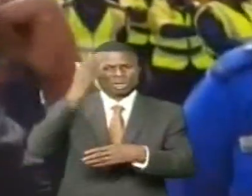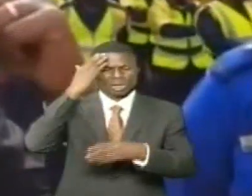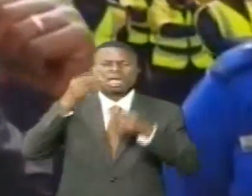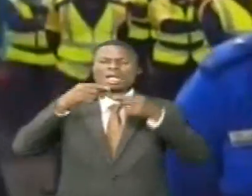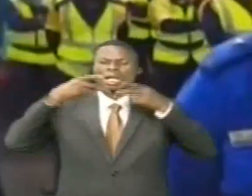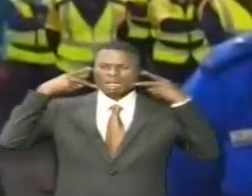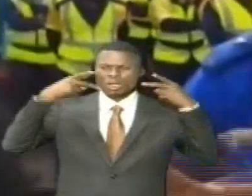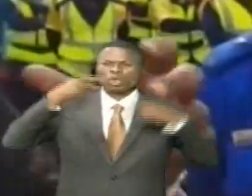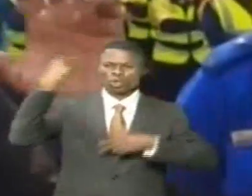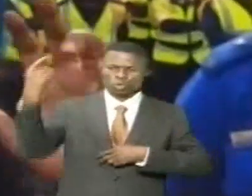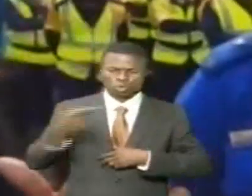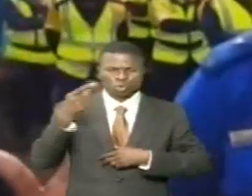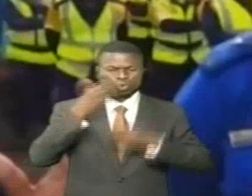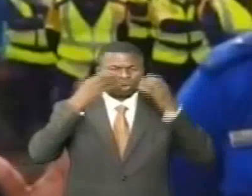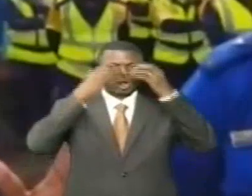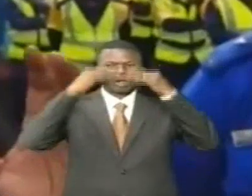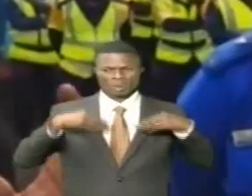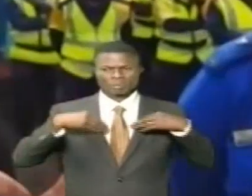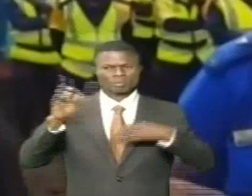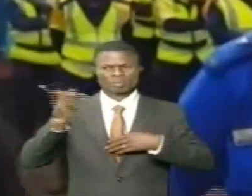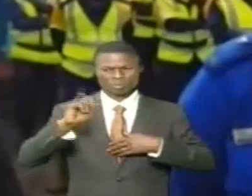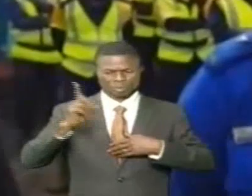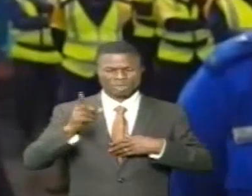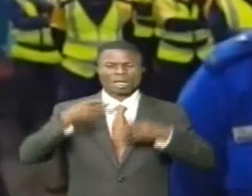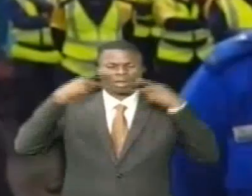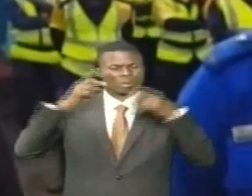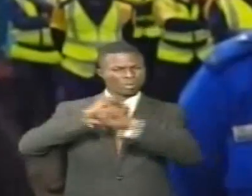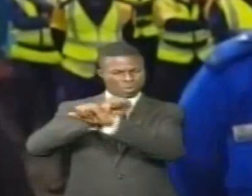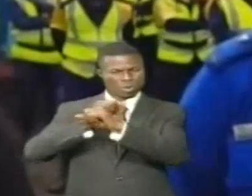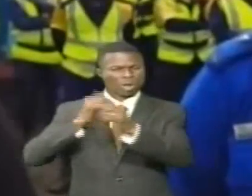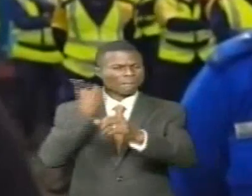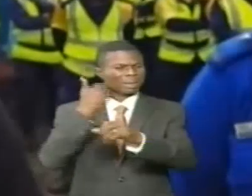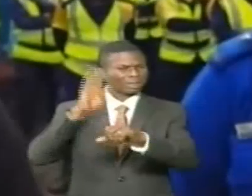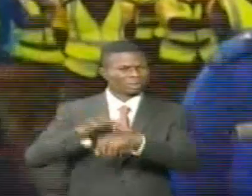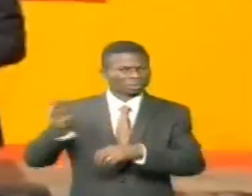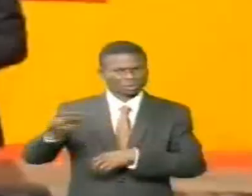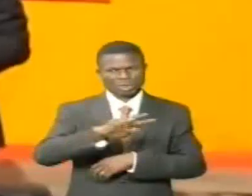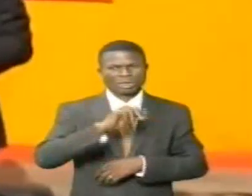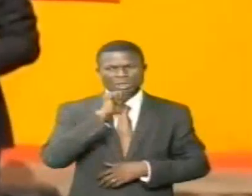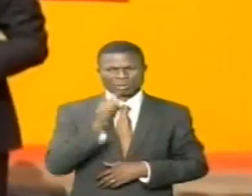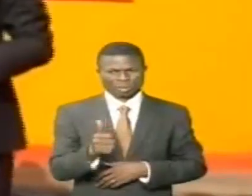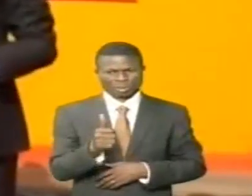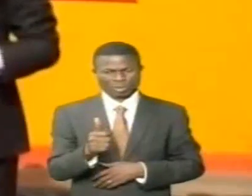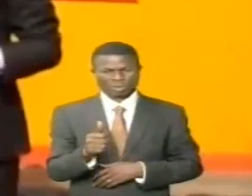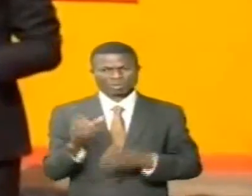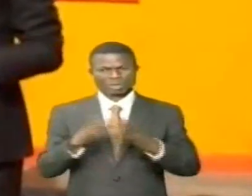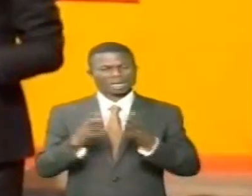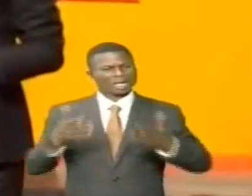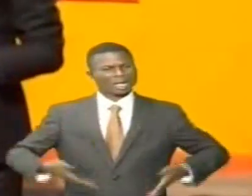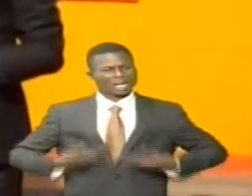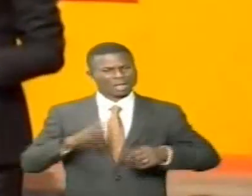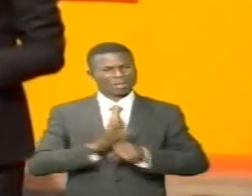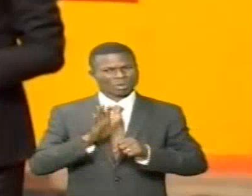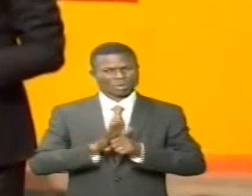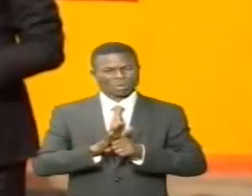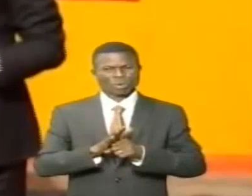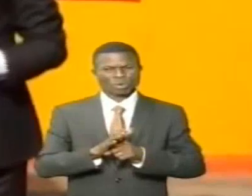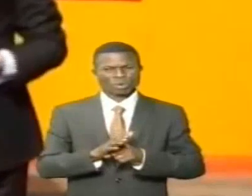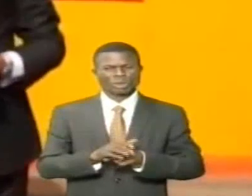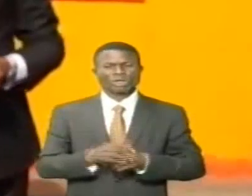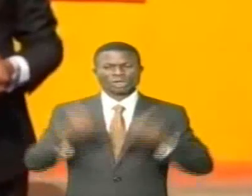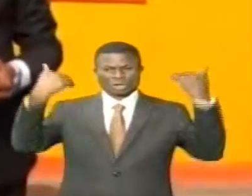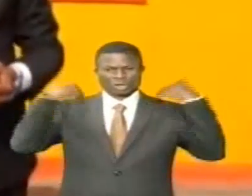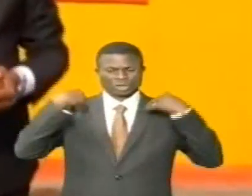avec, qu'ils soient toujours couverts de manière à se protéger contre cette pandémie du siècle. C'est avec un sentiment de gratitude que le commandant